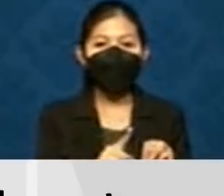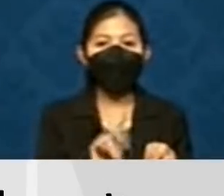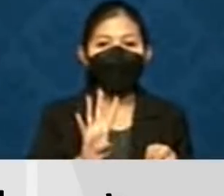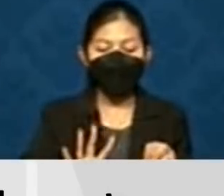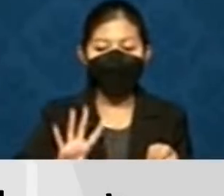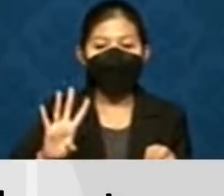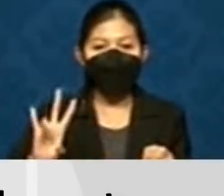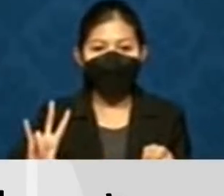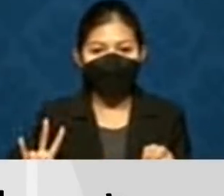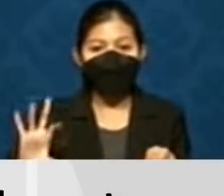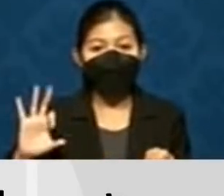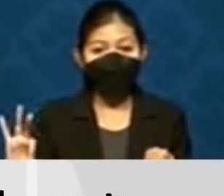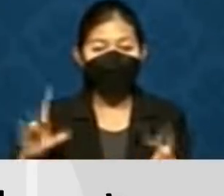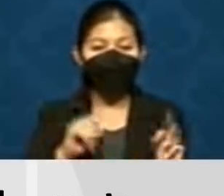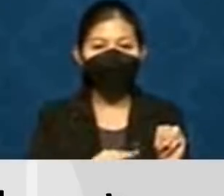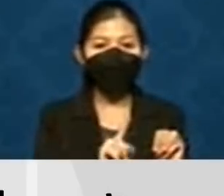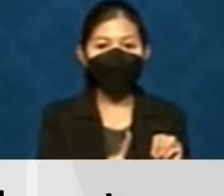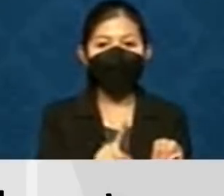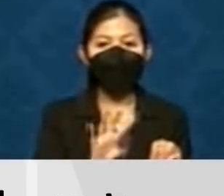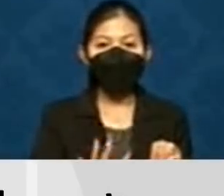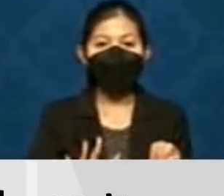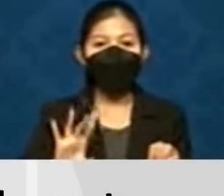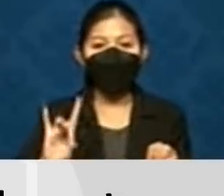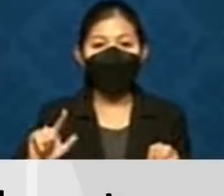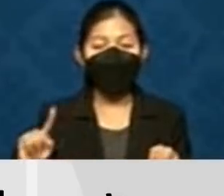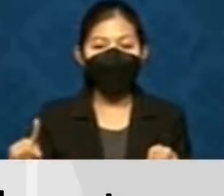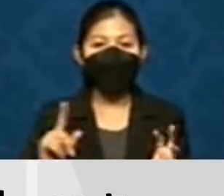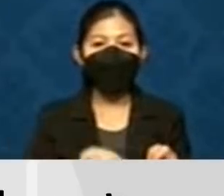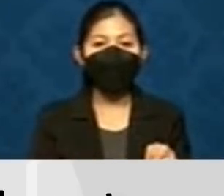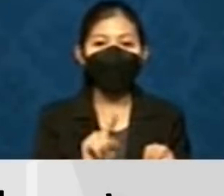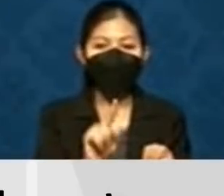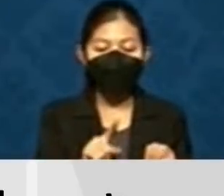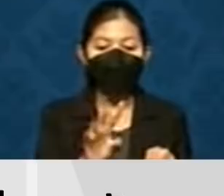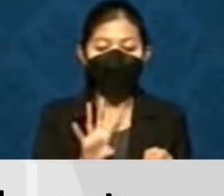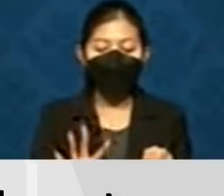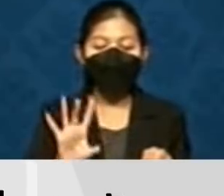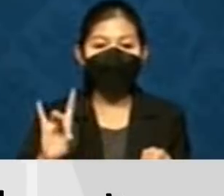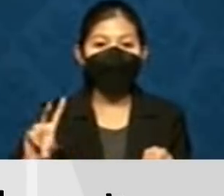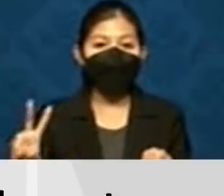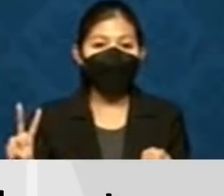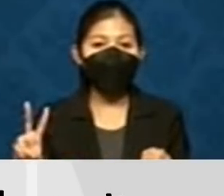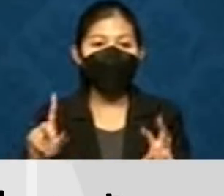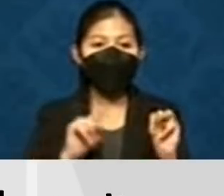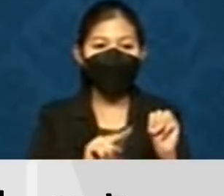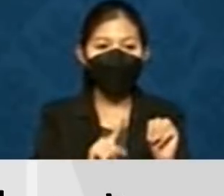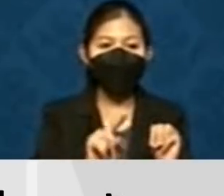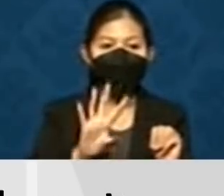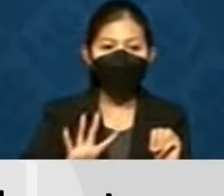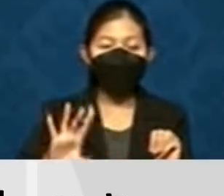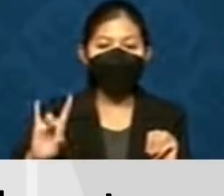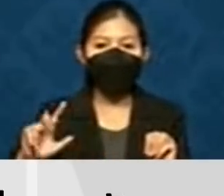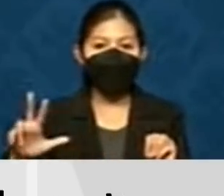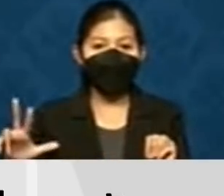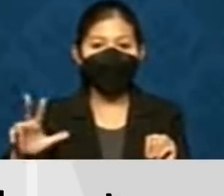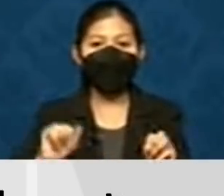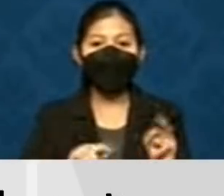ศจึงเสนอให้มีการแก้ไขดังนี้1ให้แก้ไขชายหญิงหรือบุคคล2คนเป็นเพศเดียวกันสาม